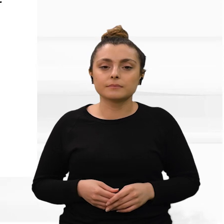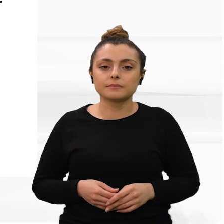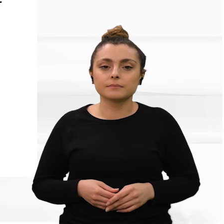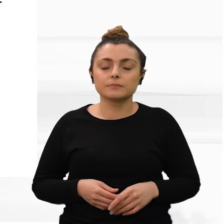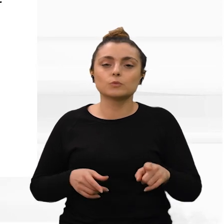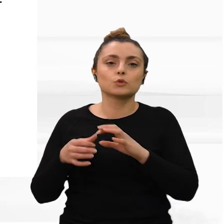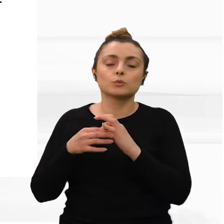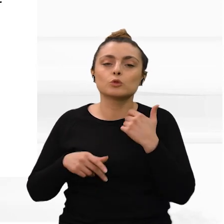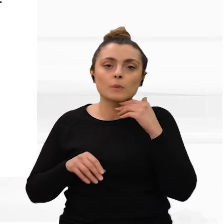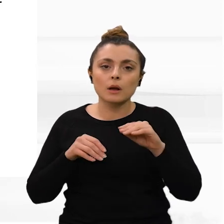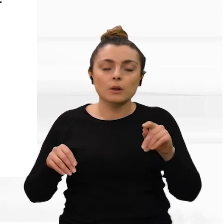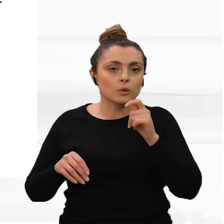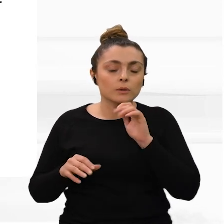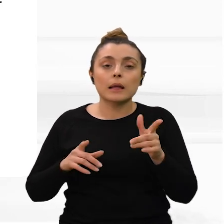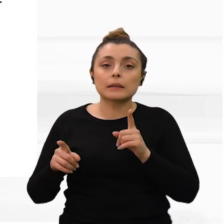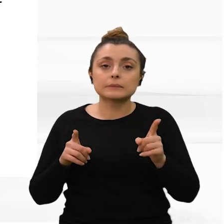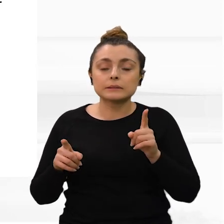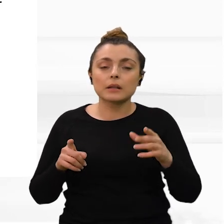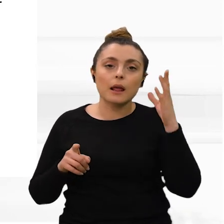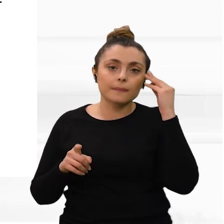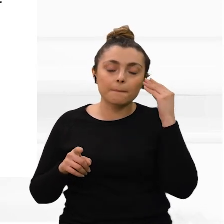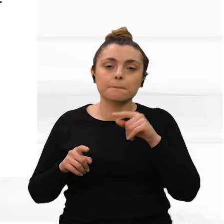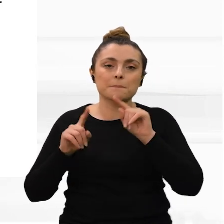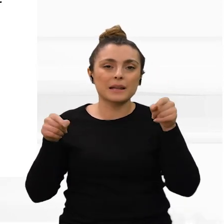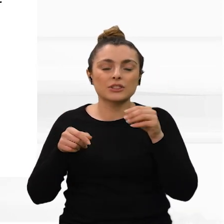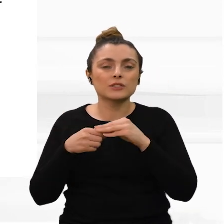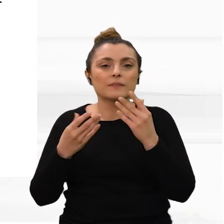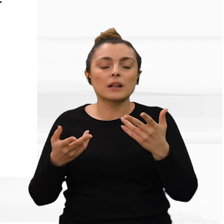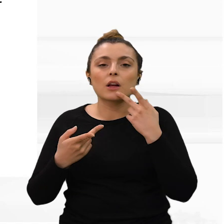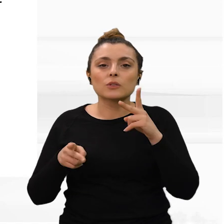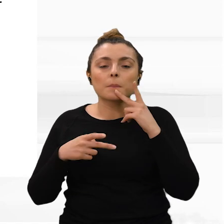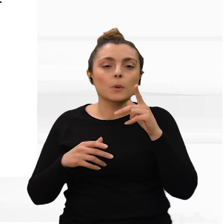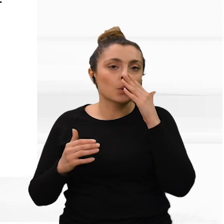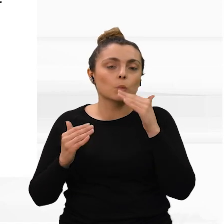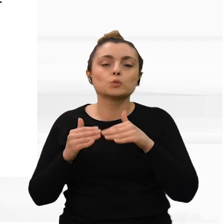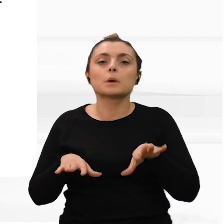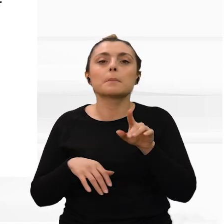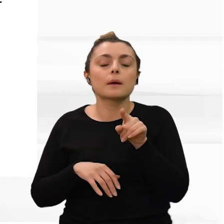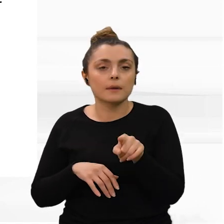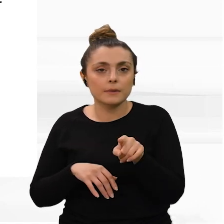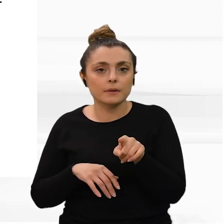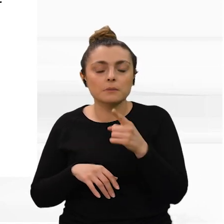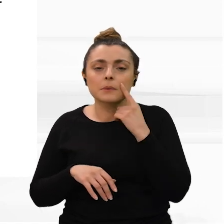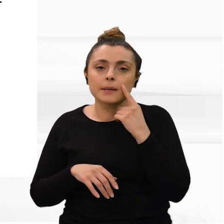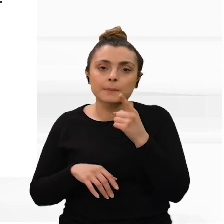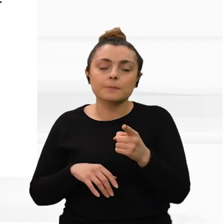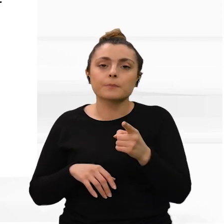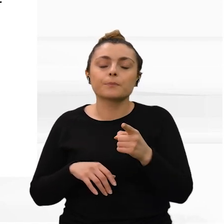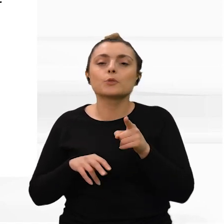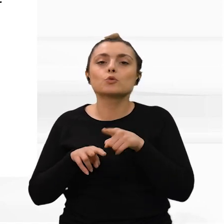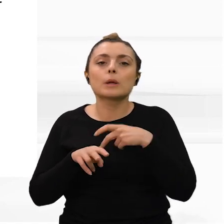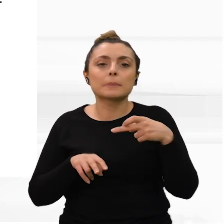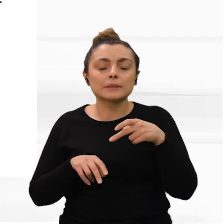bu parçadaki numaralanmış sözlerden hangisinin anlamı parantez içinde verilen Açıklama ile uyuşmamaktadır bakalım bu